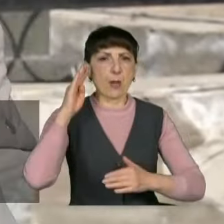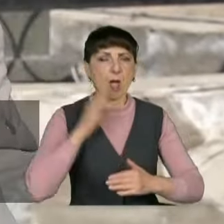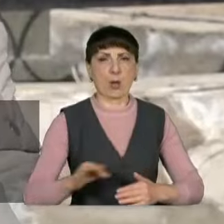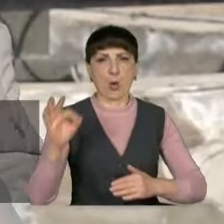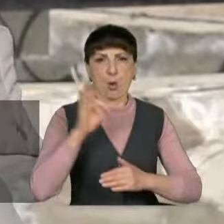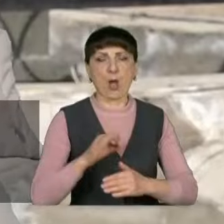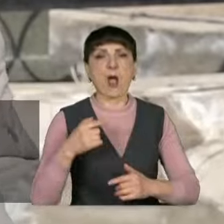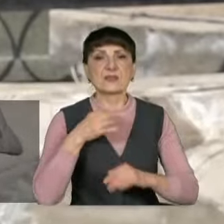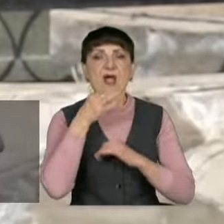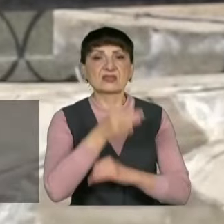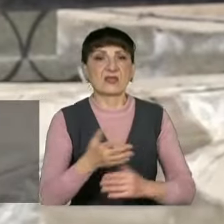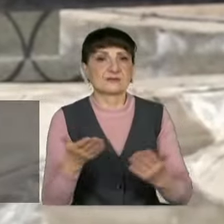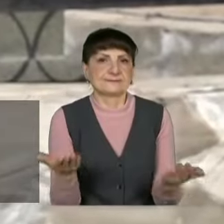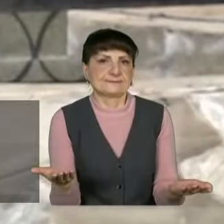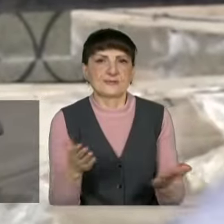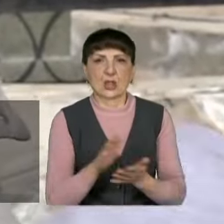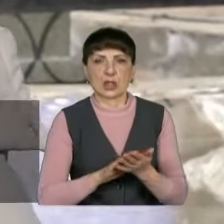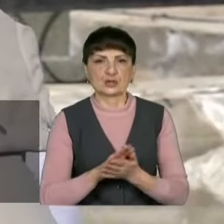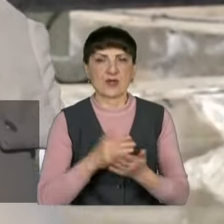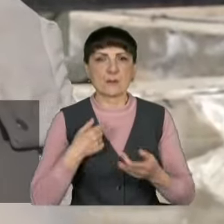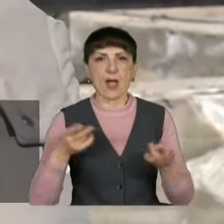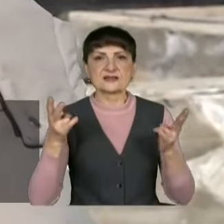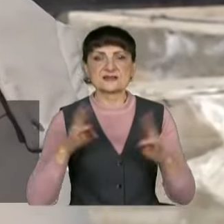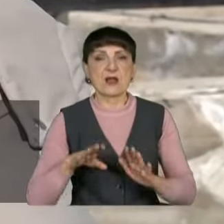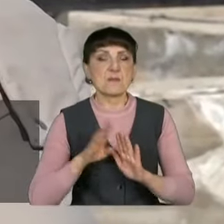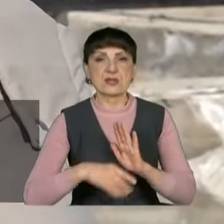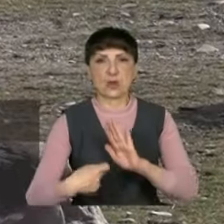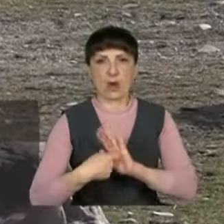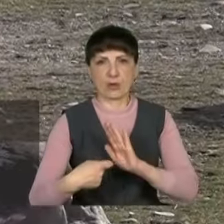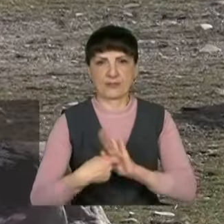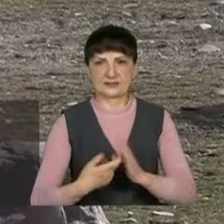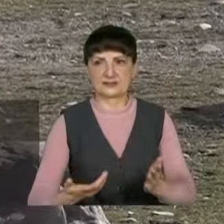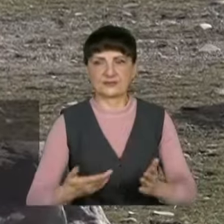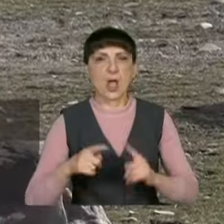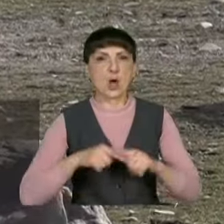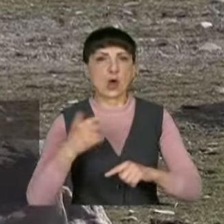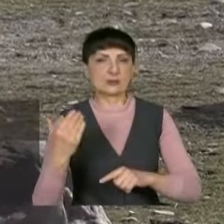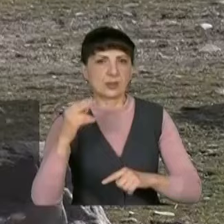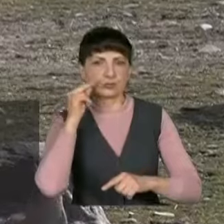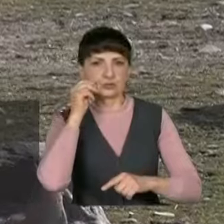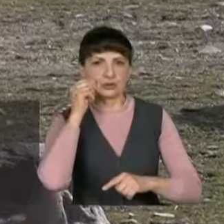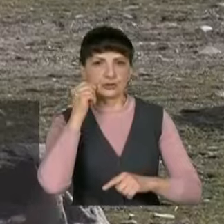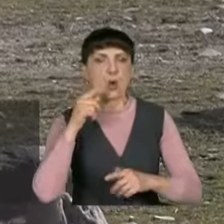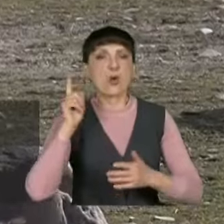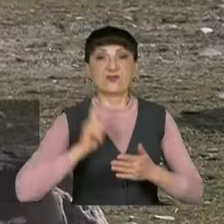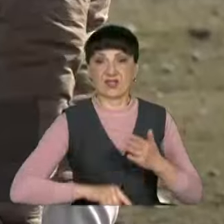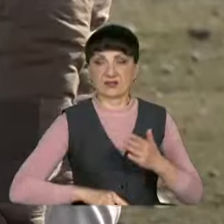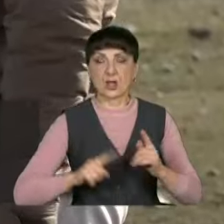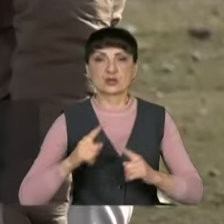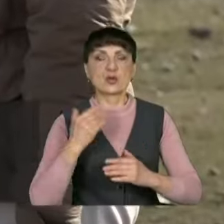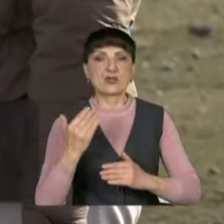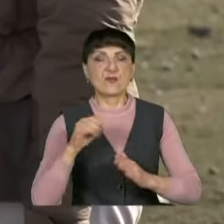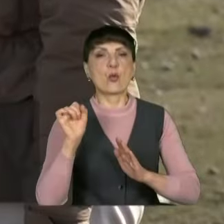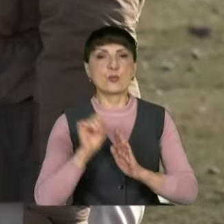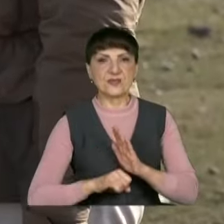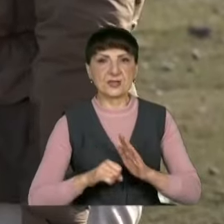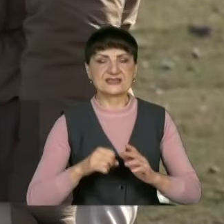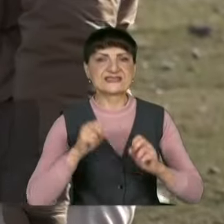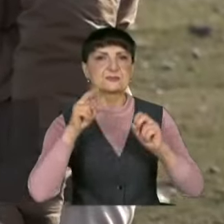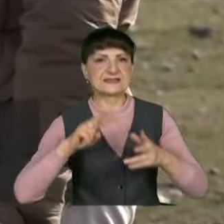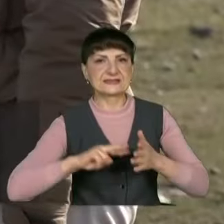а мне ответить нечего. Мы остались без единственного кормильца. Родные Нурсултана Насибханулы уверены, что его убили